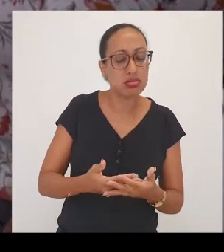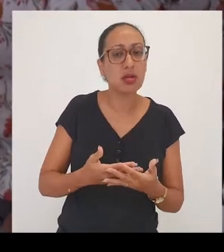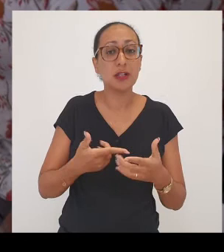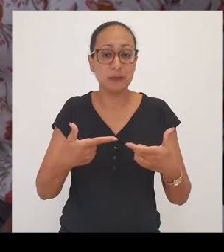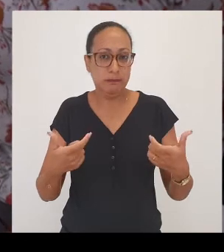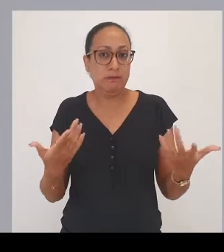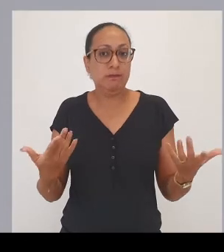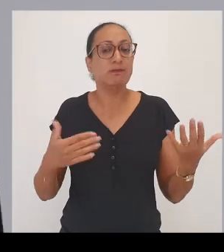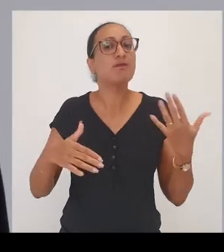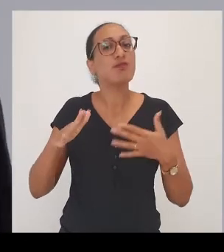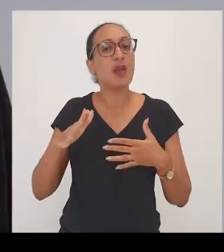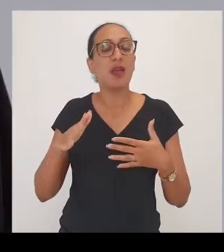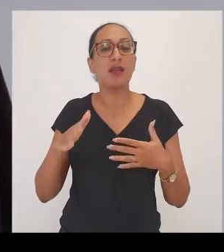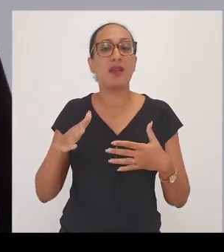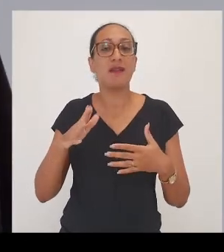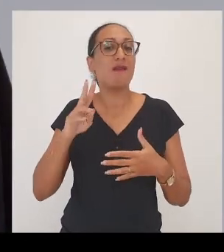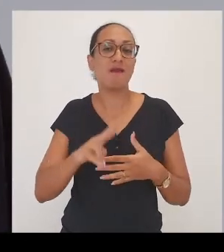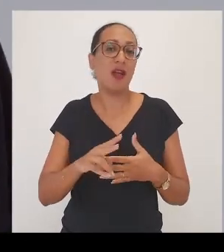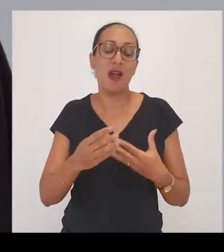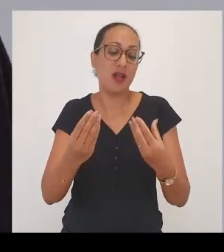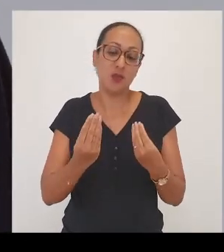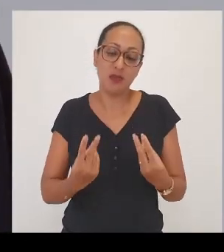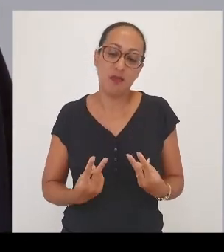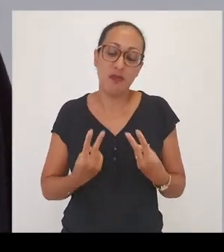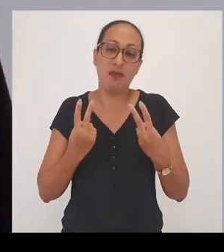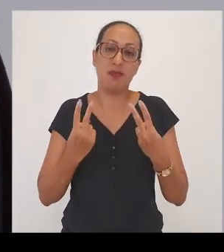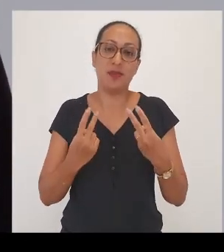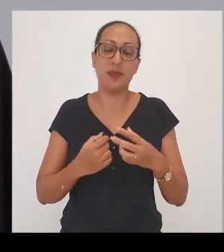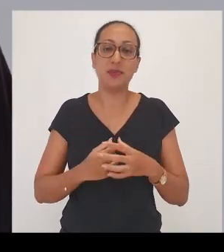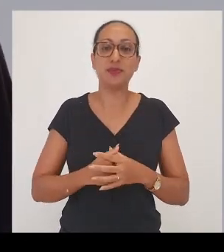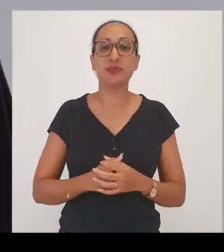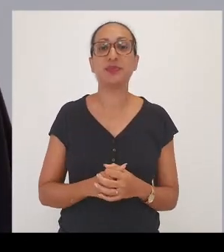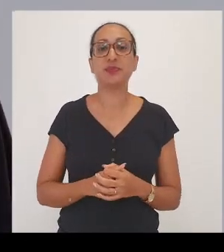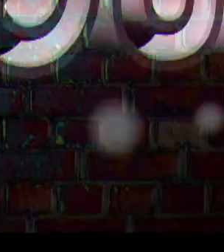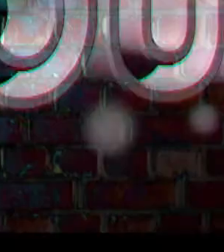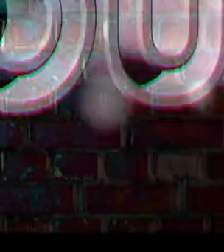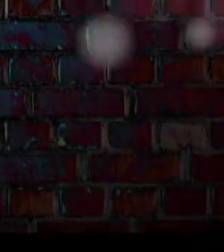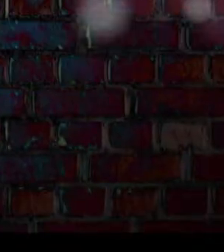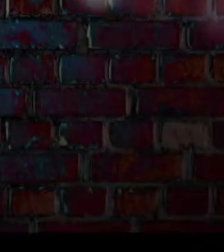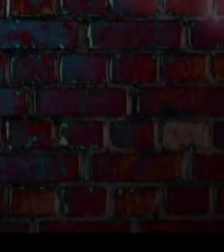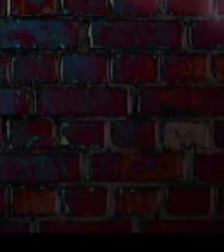matériaux qui ont un certain poids. Mais c'est quand même quelque chose qui est gratifiant et valorisant.